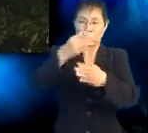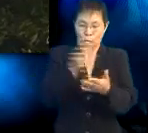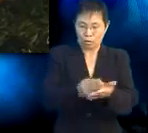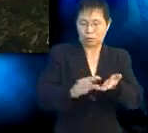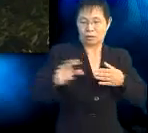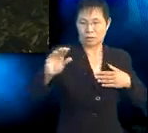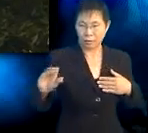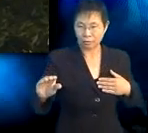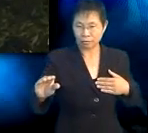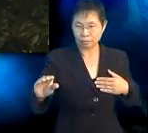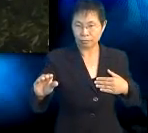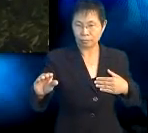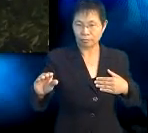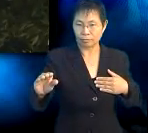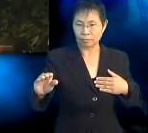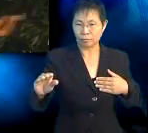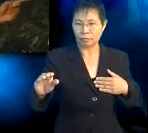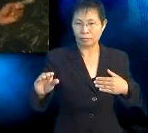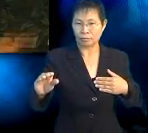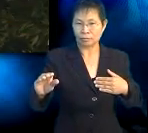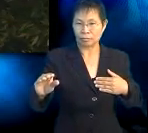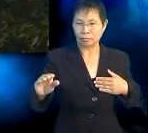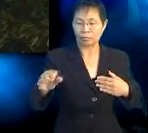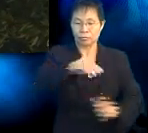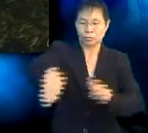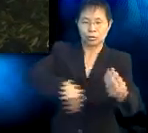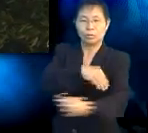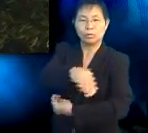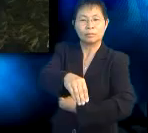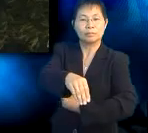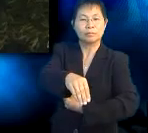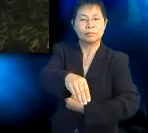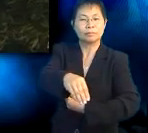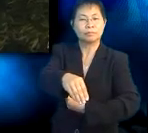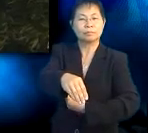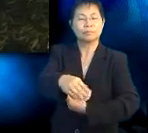wang, kemudian baru kita jalankan urusan tukar-menukar. Apa?